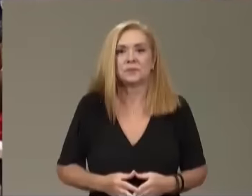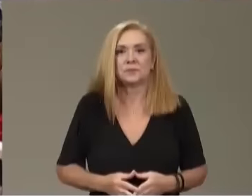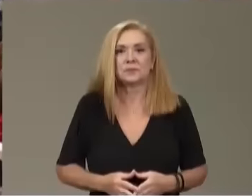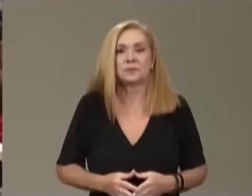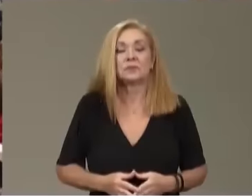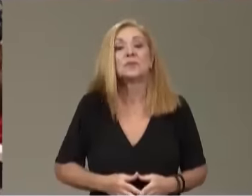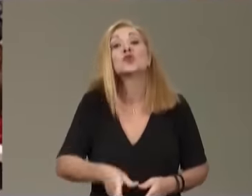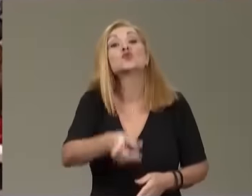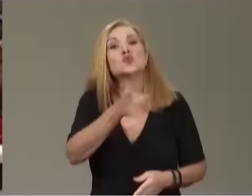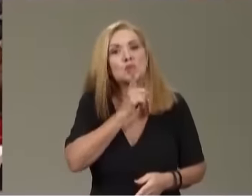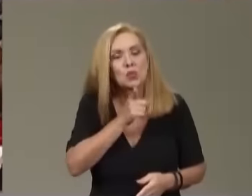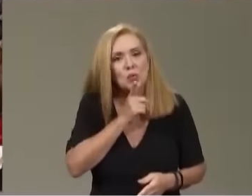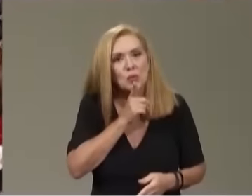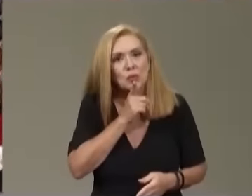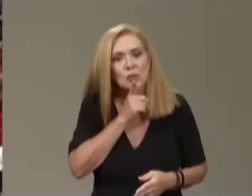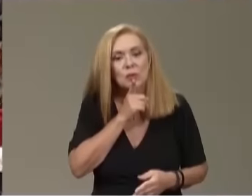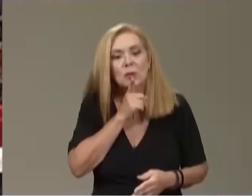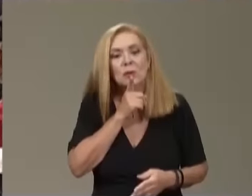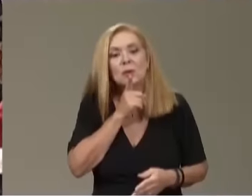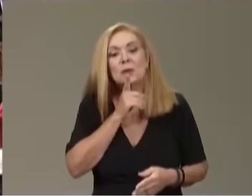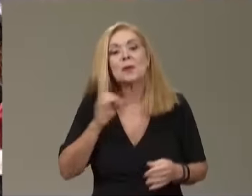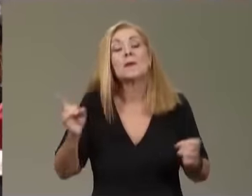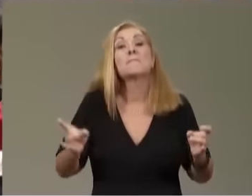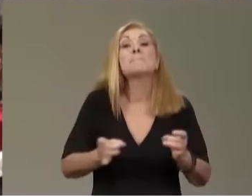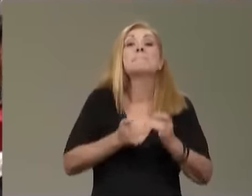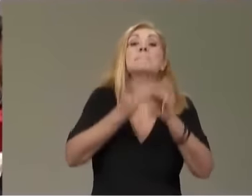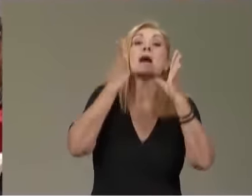Το ίδιο ισχύει και αν μετατρέψει σε